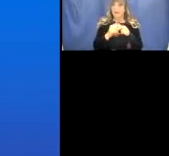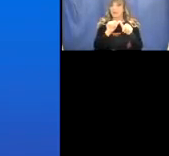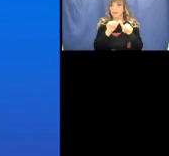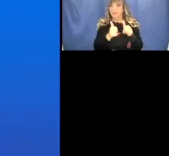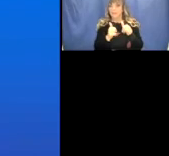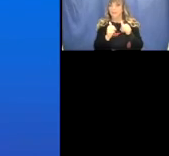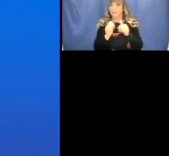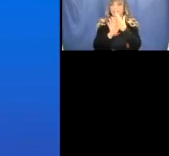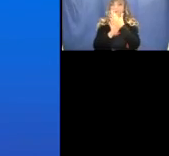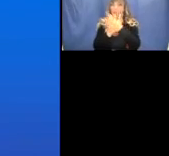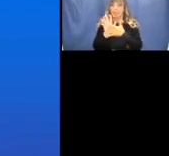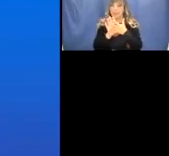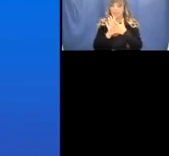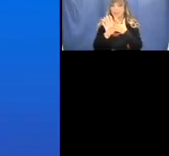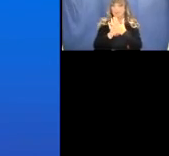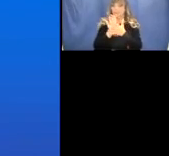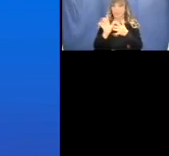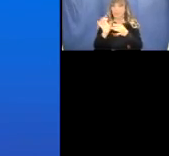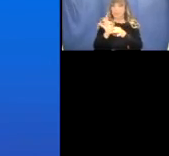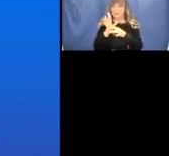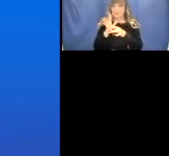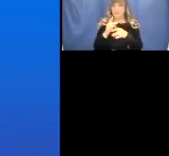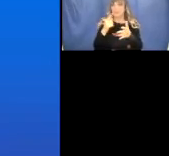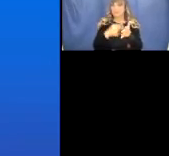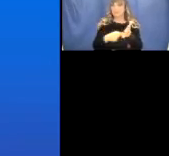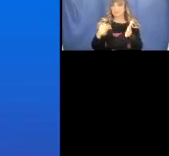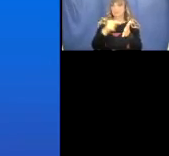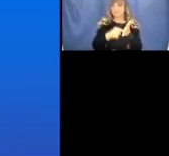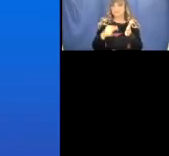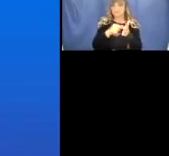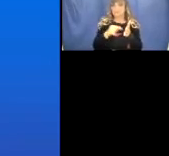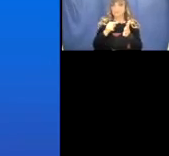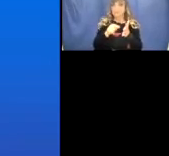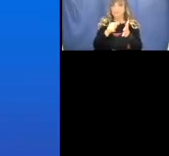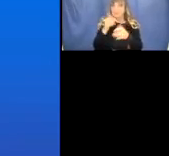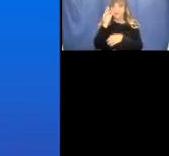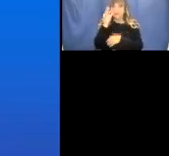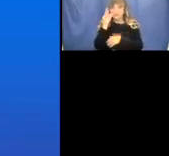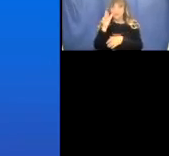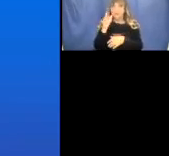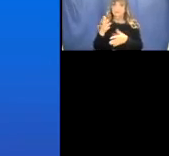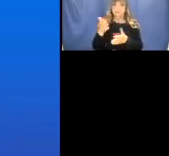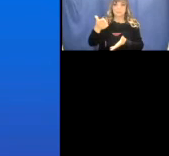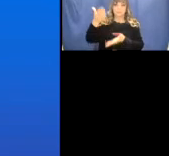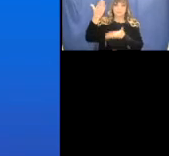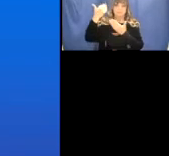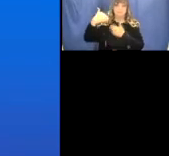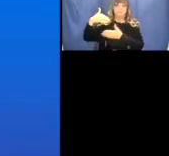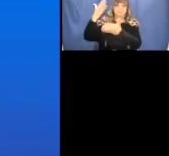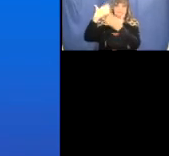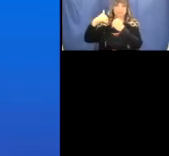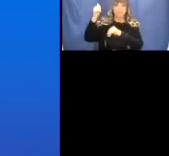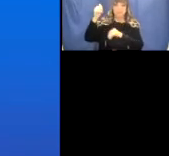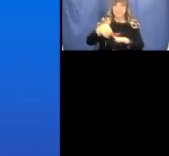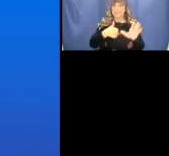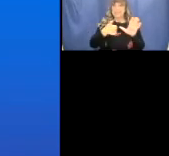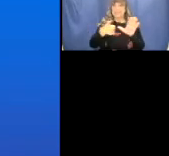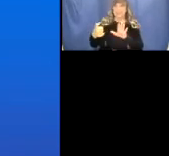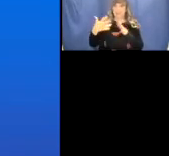dei cristalli sono costanti questa osservazione risale addirittura le prime situazioni di questo tipo al 1600